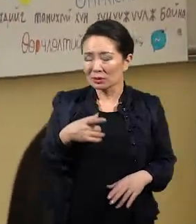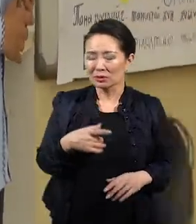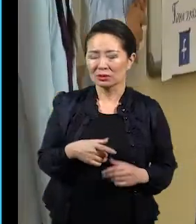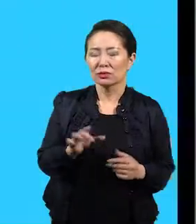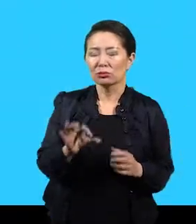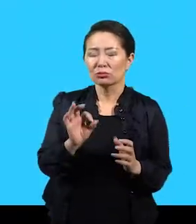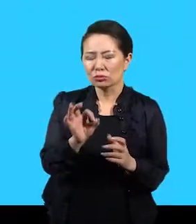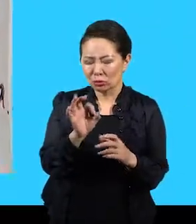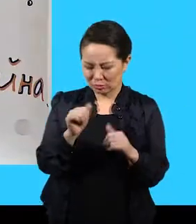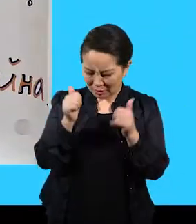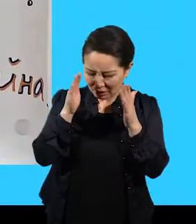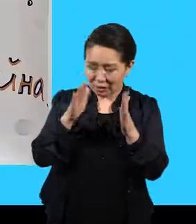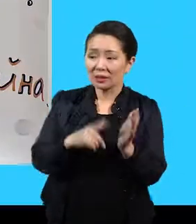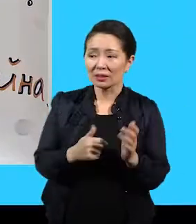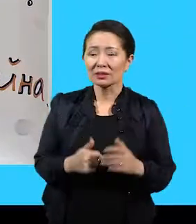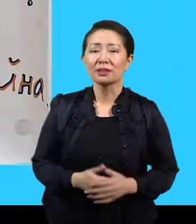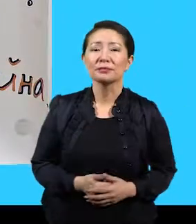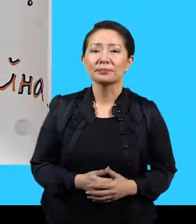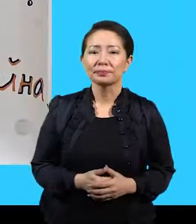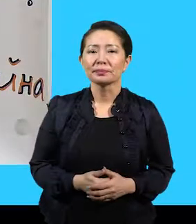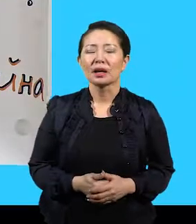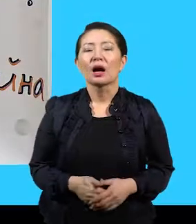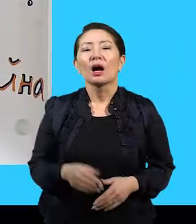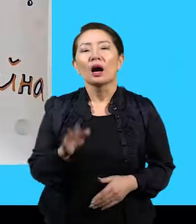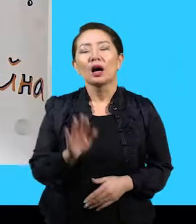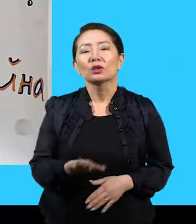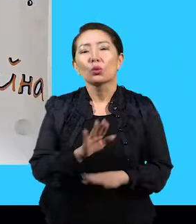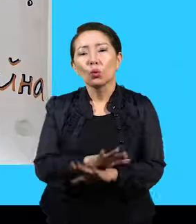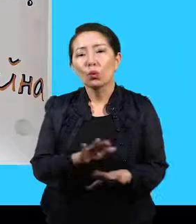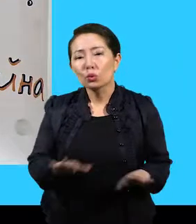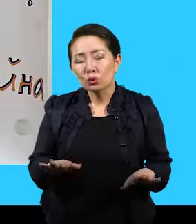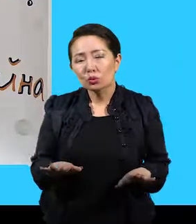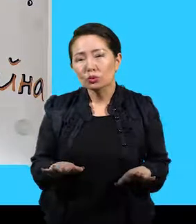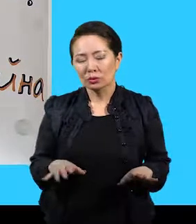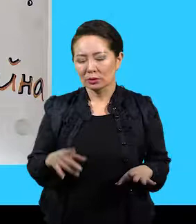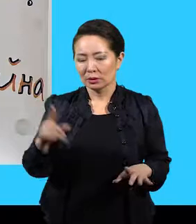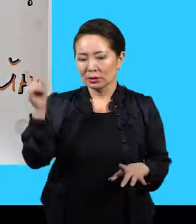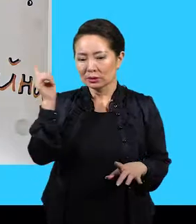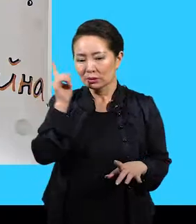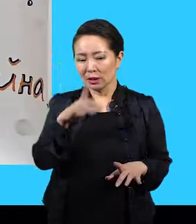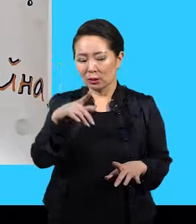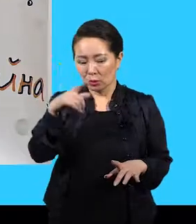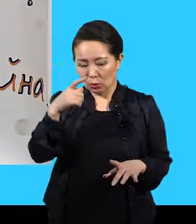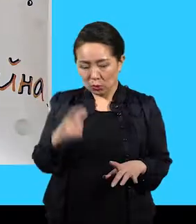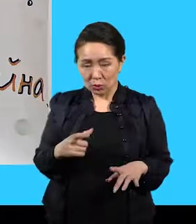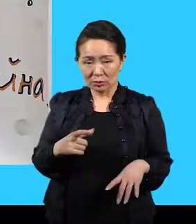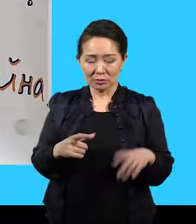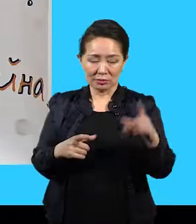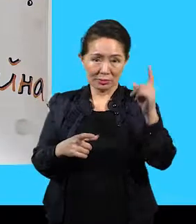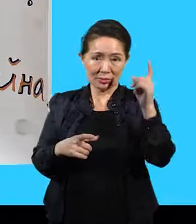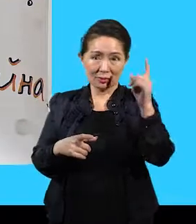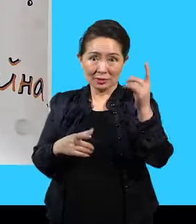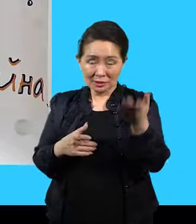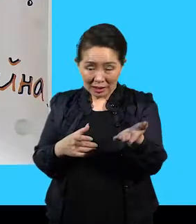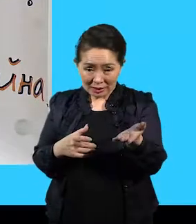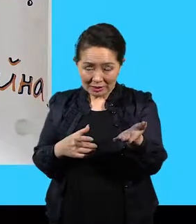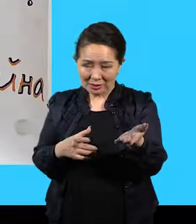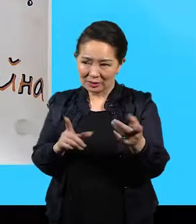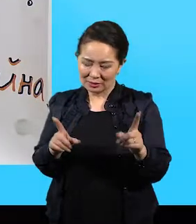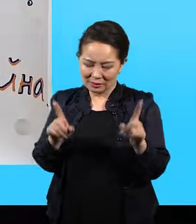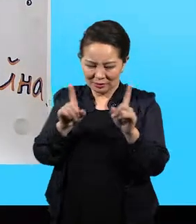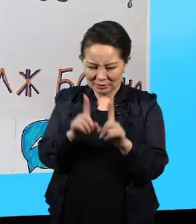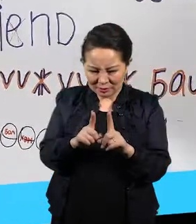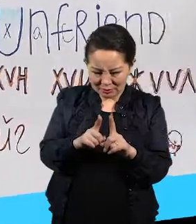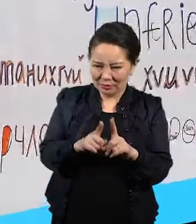байгаа. Тийм хүүхдүүдийн зүгээс болохоор танихгүй найз таныг анхаа амьдрал хүртэл тийм ч